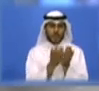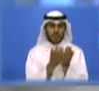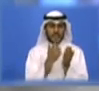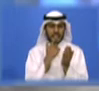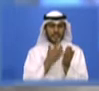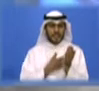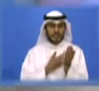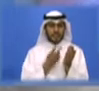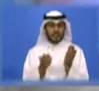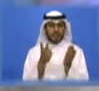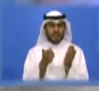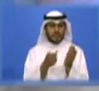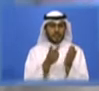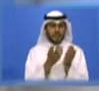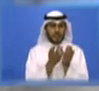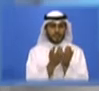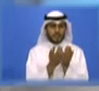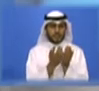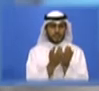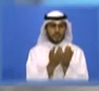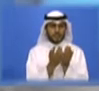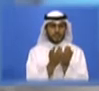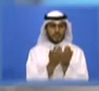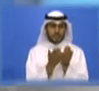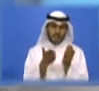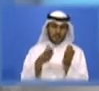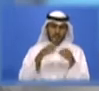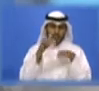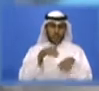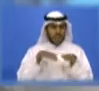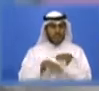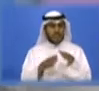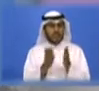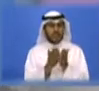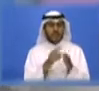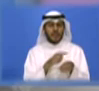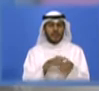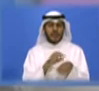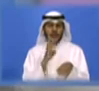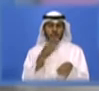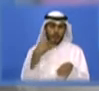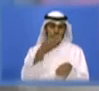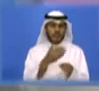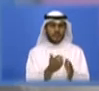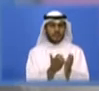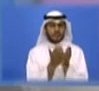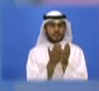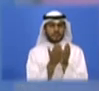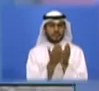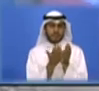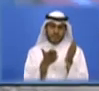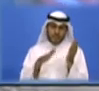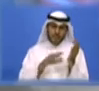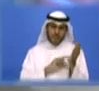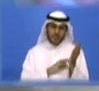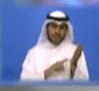الظاهر عن عمر يناهز 77، وسيوار جثمان الثرى بعد صلاة عصر غد بمقبرة الجهراء. انتقل إلى